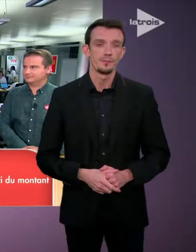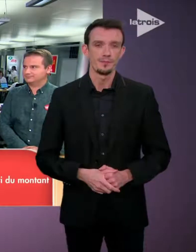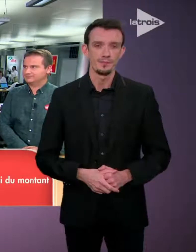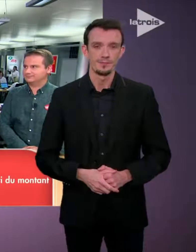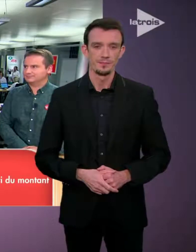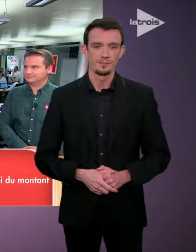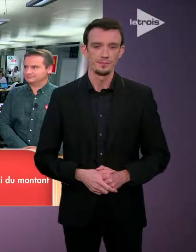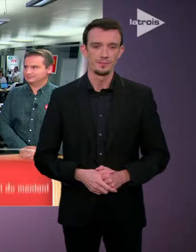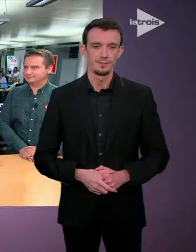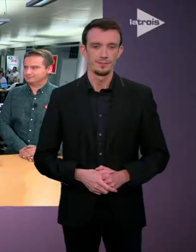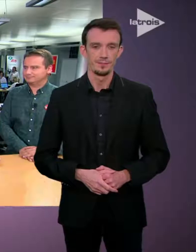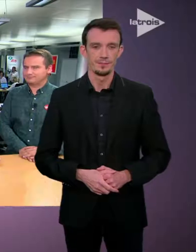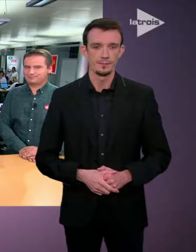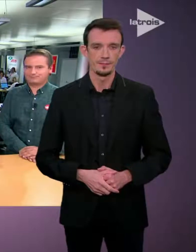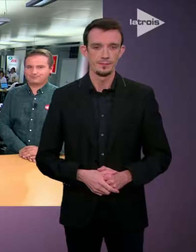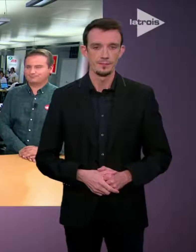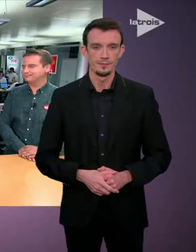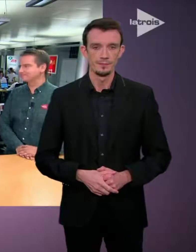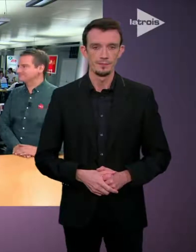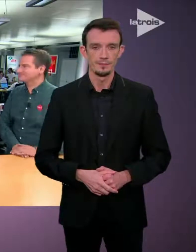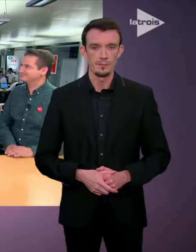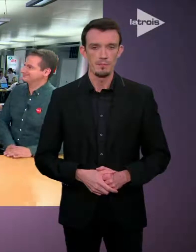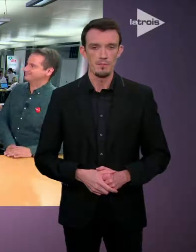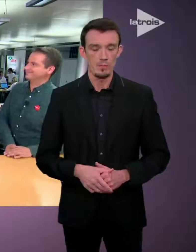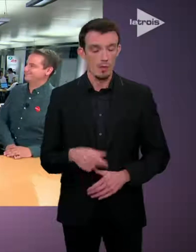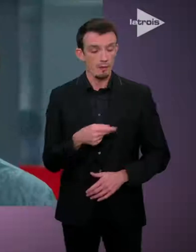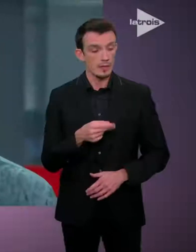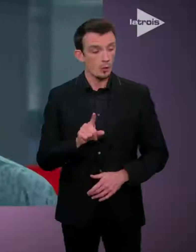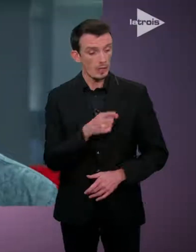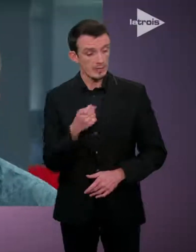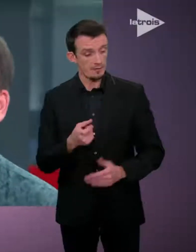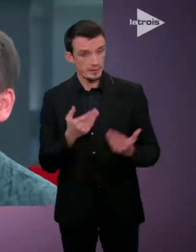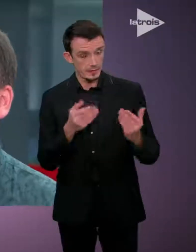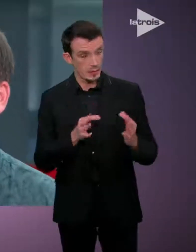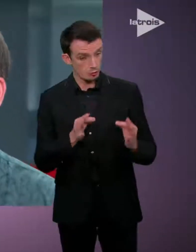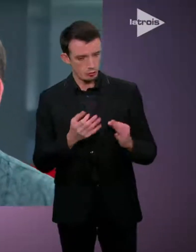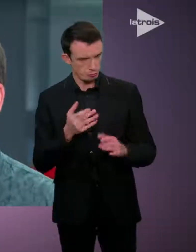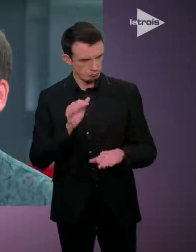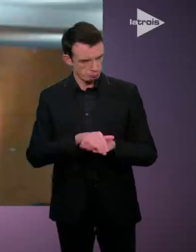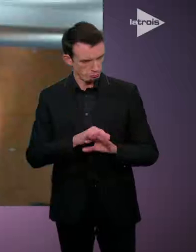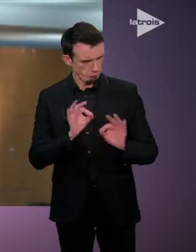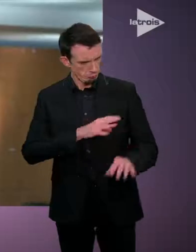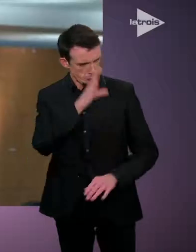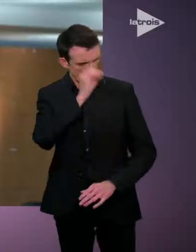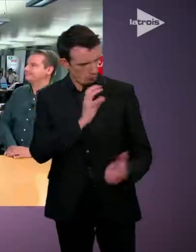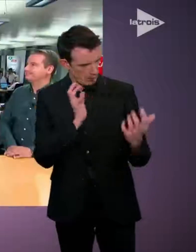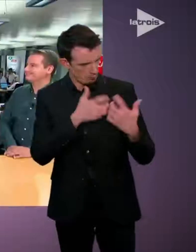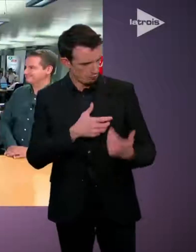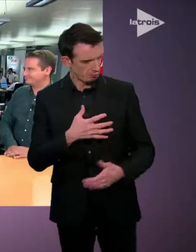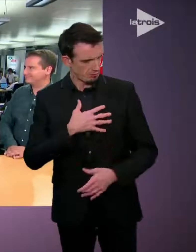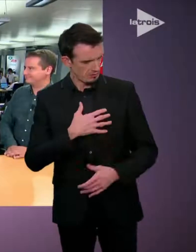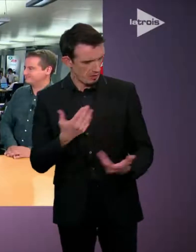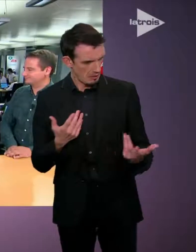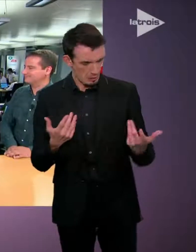vous souhaitez donner à Cap 48. Nicolas Xavier, on l'a bien compris ce soir, c'est dans les valeurs, dans l'ADN de l'équipe Météo et Mobile